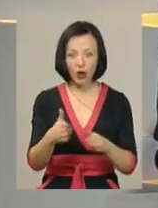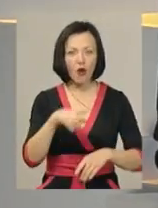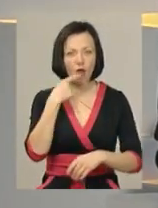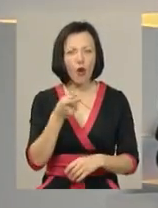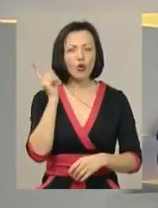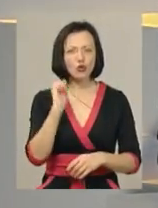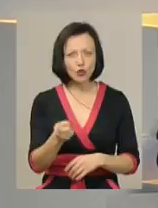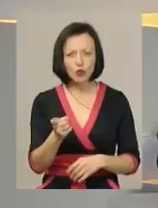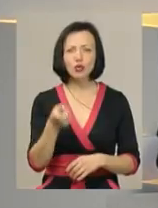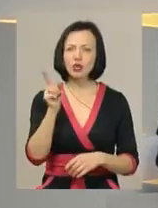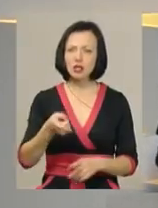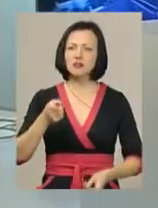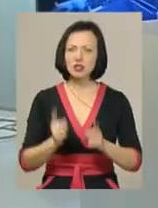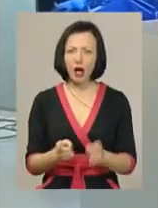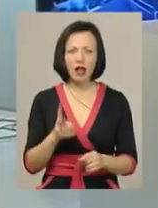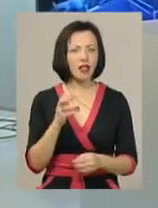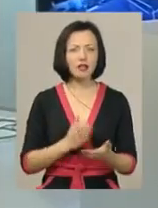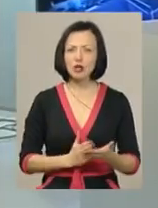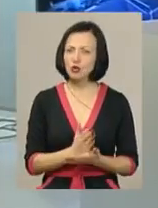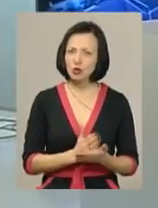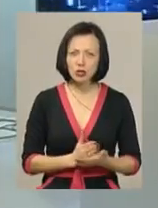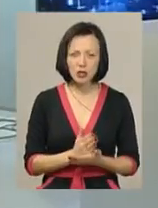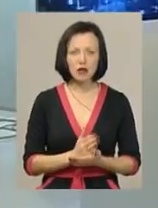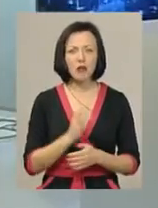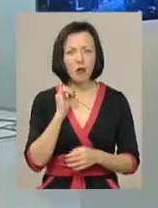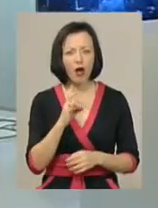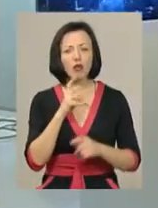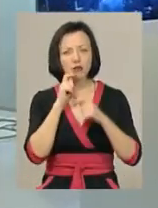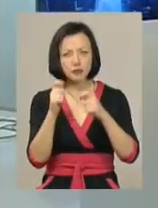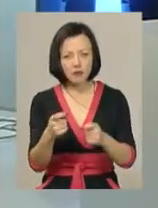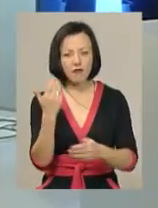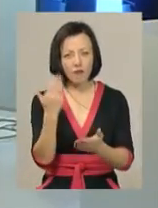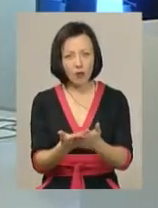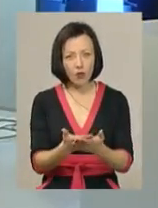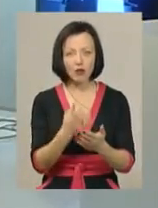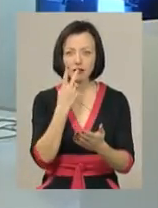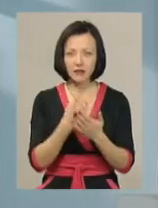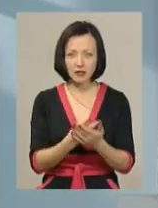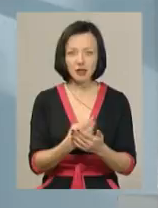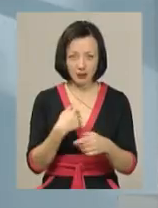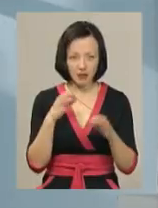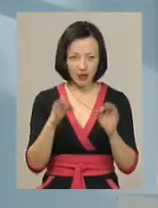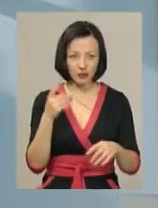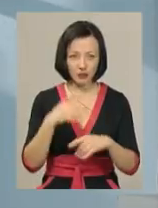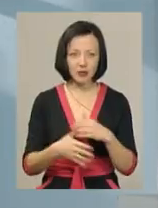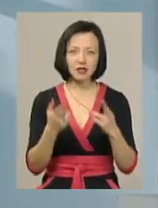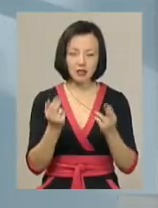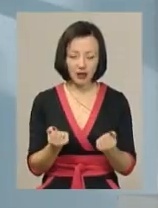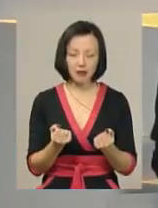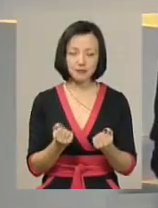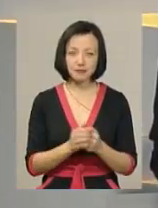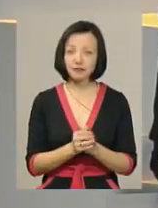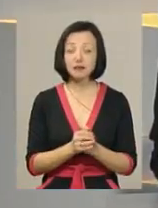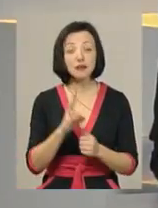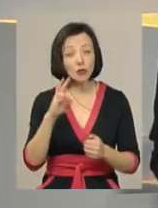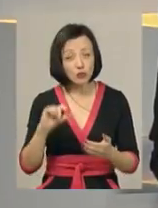говориш Ну ти звичайно на нього не заслужив але о правильно вамі ну